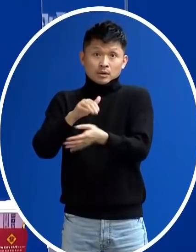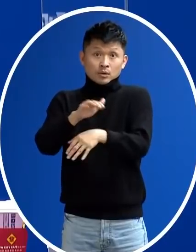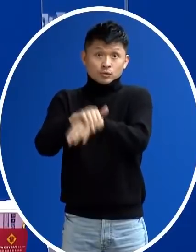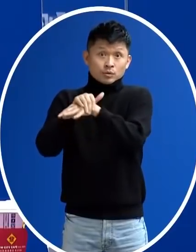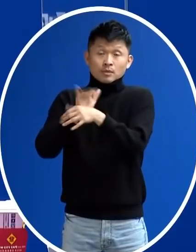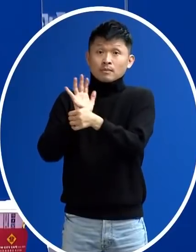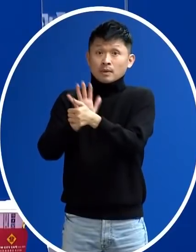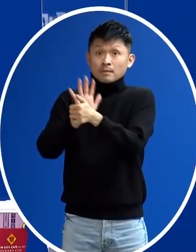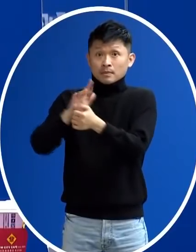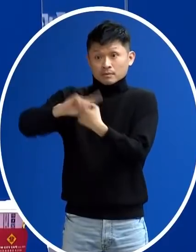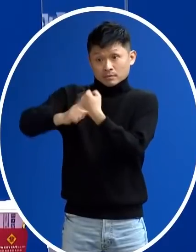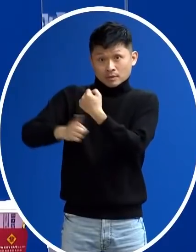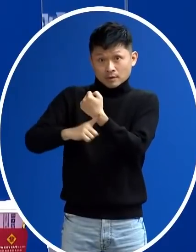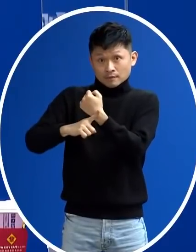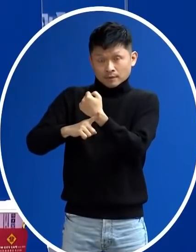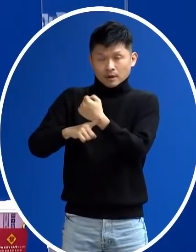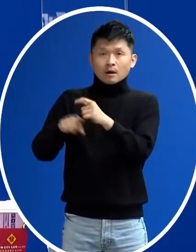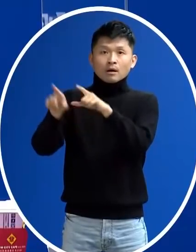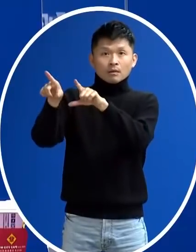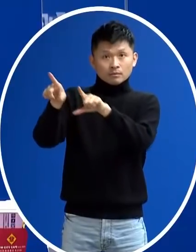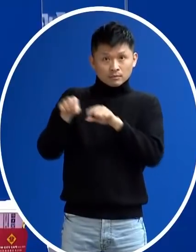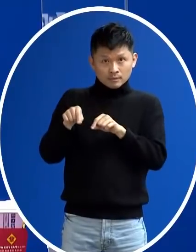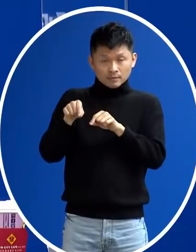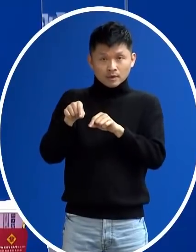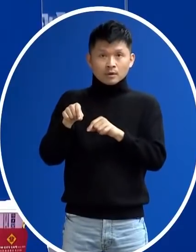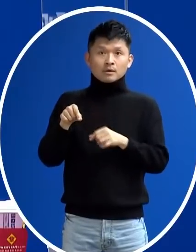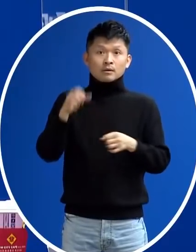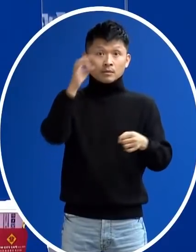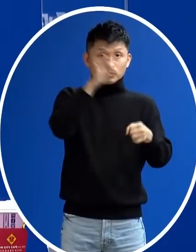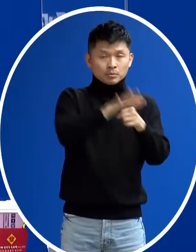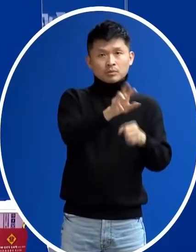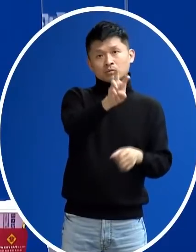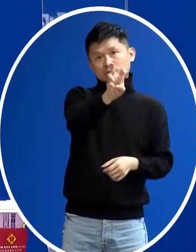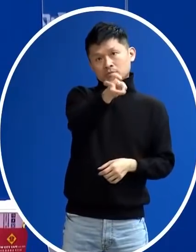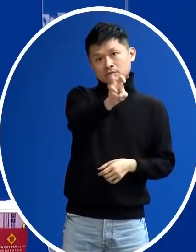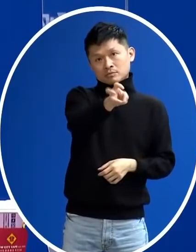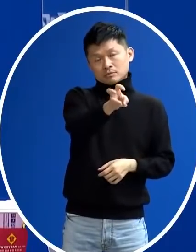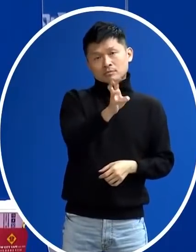审议办法，那核予救济金新台币30万元以上。